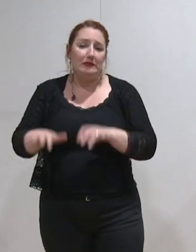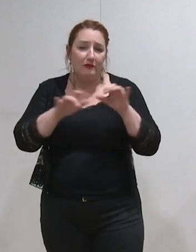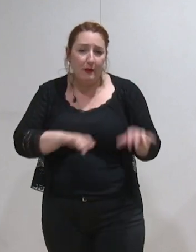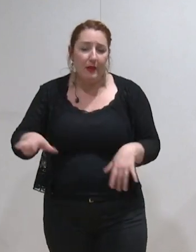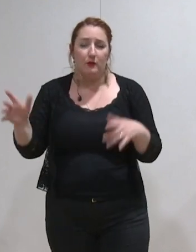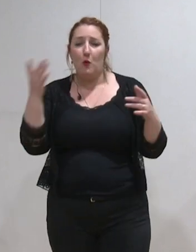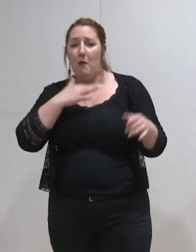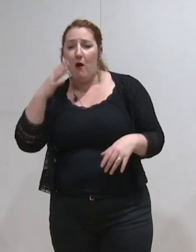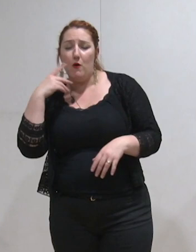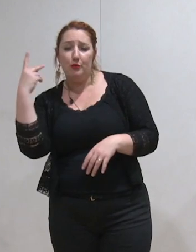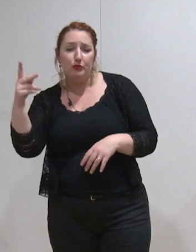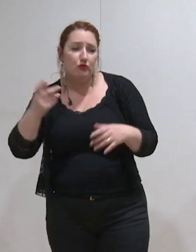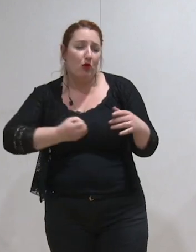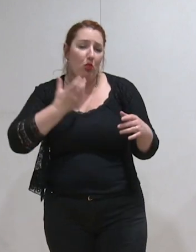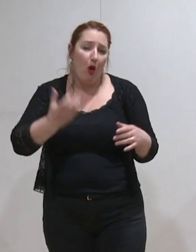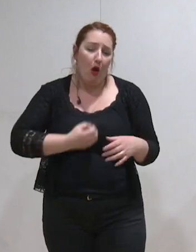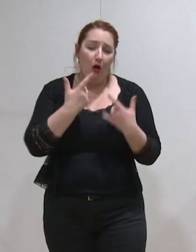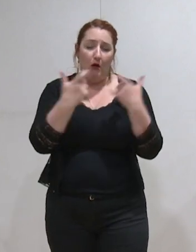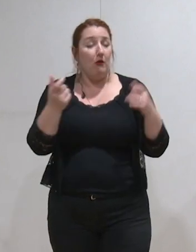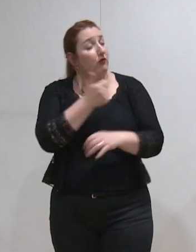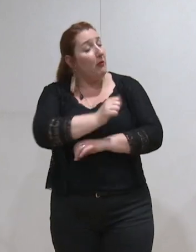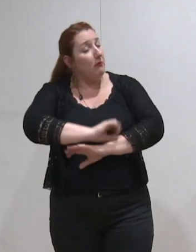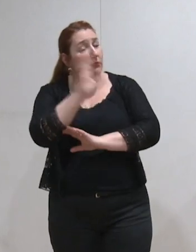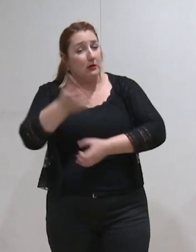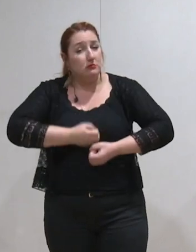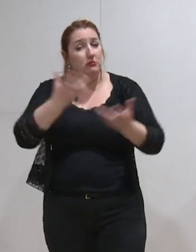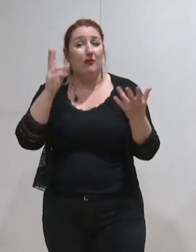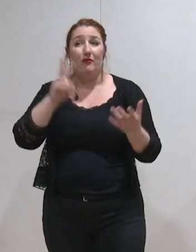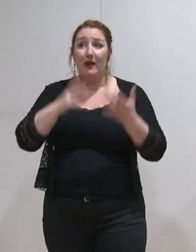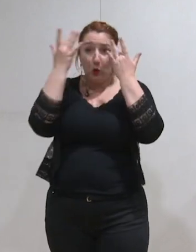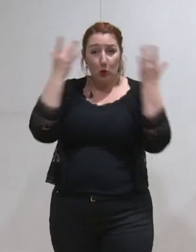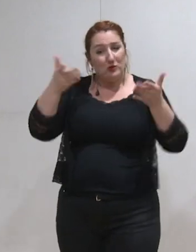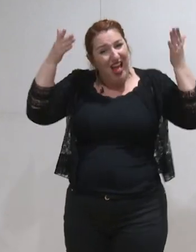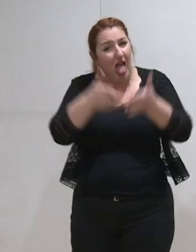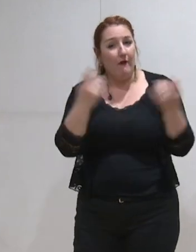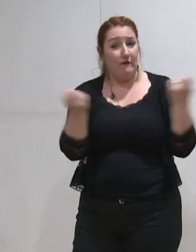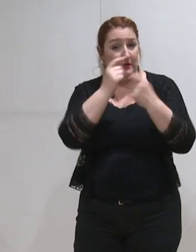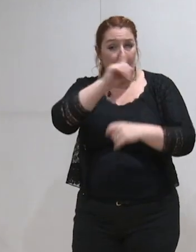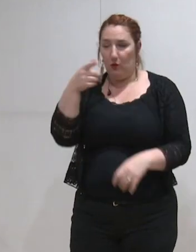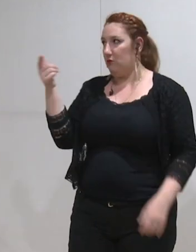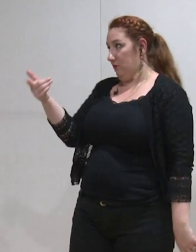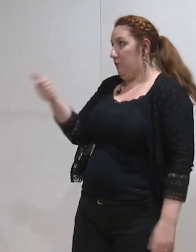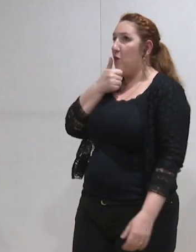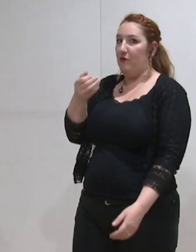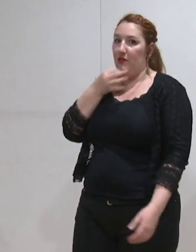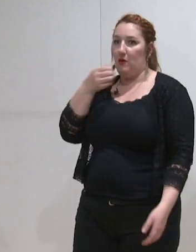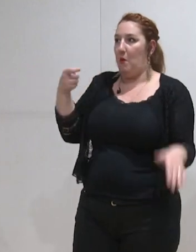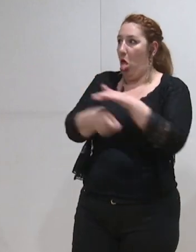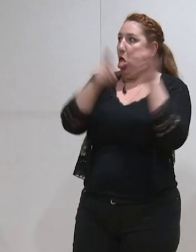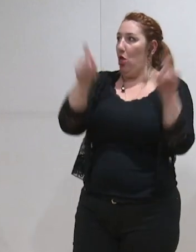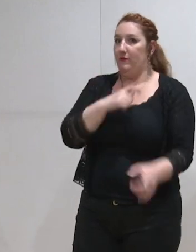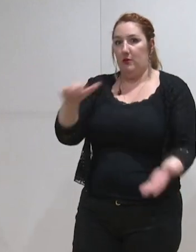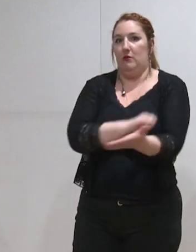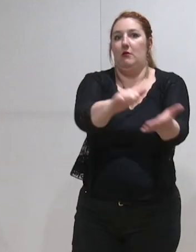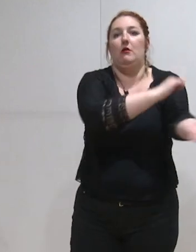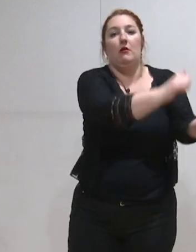chanteur vous l'avez dit dans la presse la culture ne se résime pas à ces festivals don ct en effet toutes ces annulations ne sont peut-être pas de